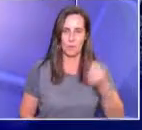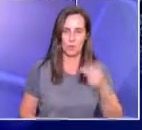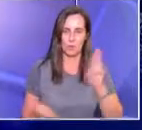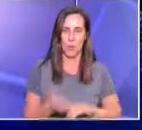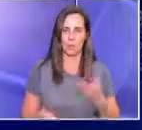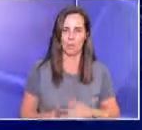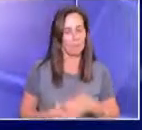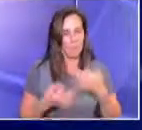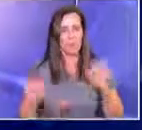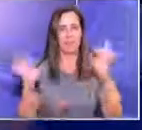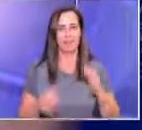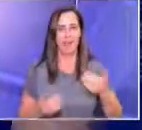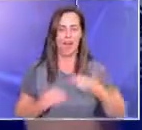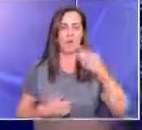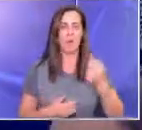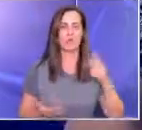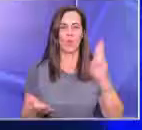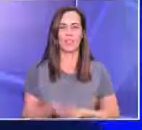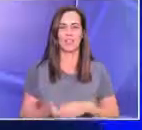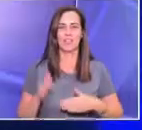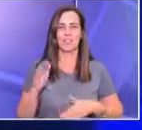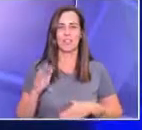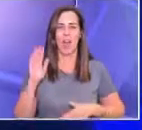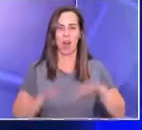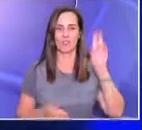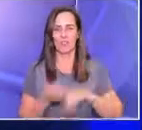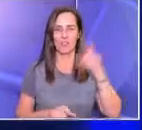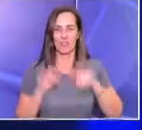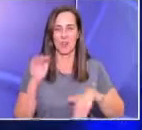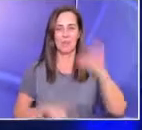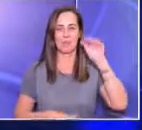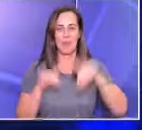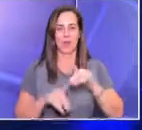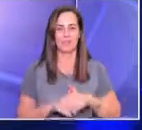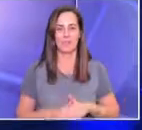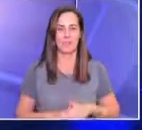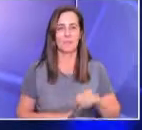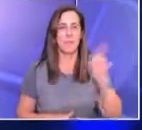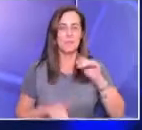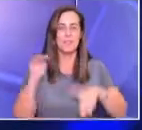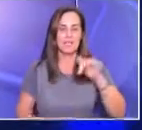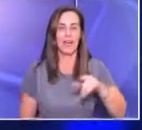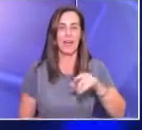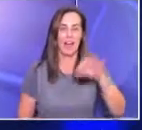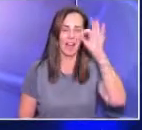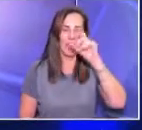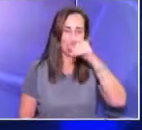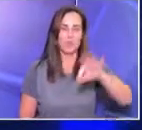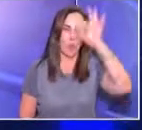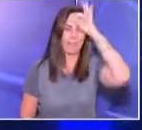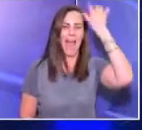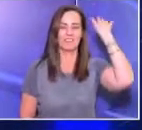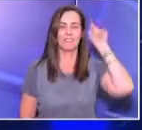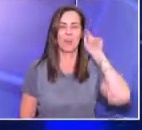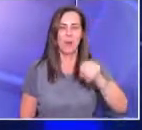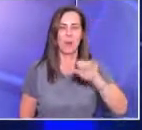צודק? מותר. אז אני מאוד צודק. האמת היא, זה רוב צודק, כי רוב האנשים לא הצביעו לחולדאי. לא משנה, מי שהצביע לחולדאי יש לו אות קין.